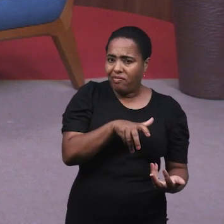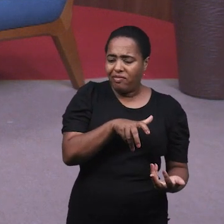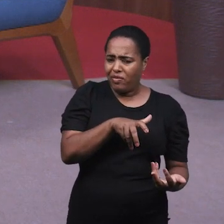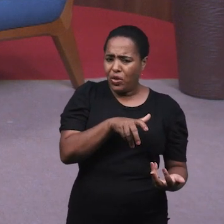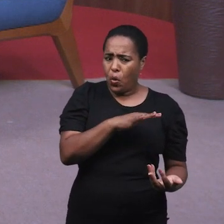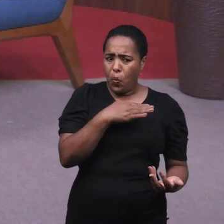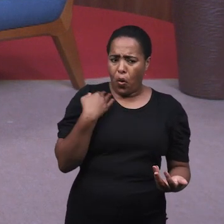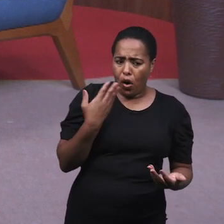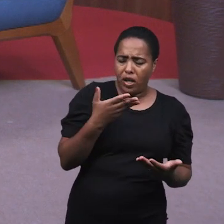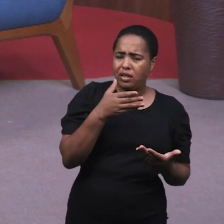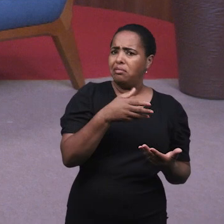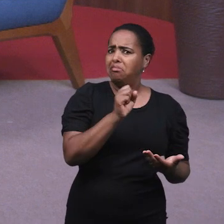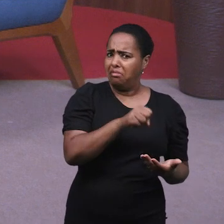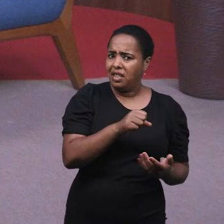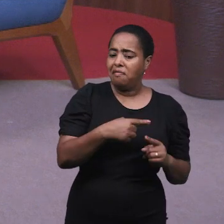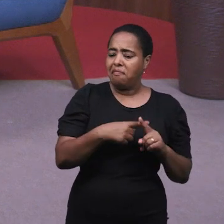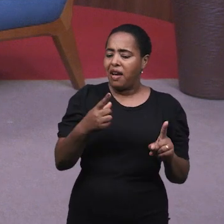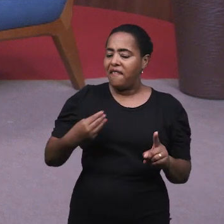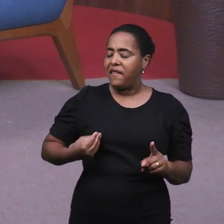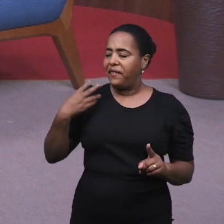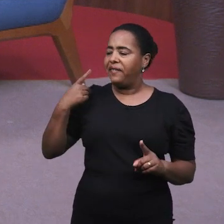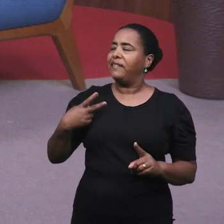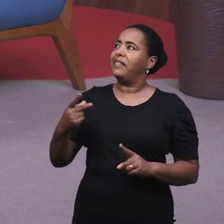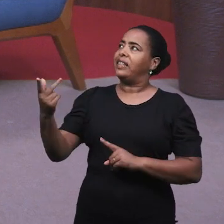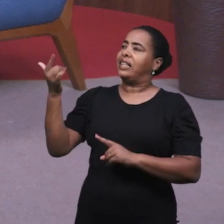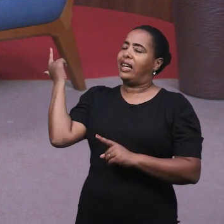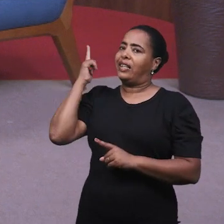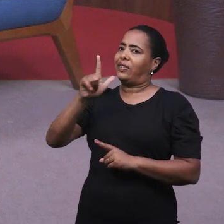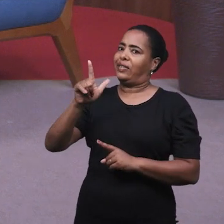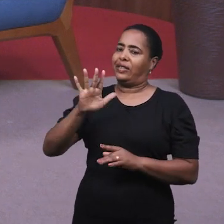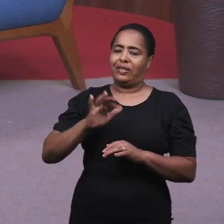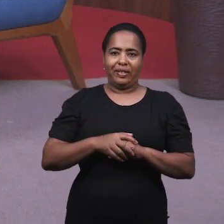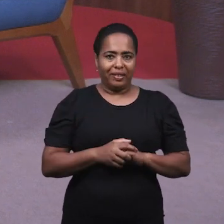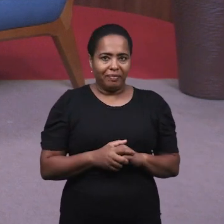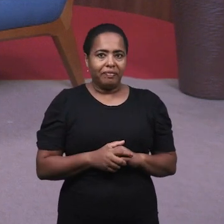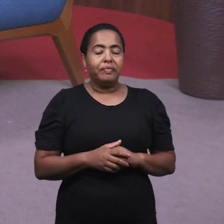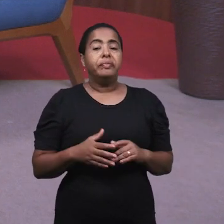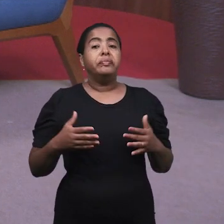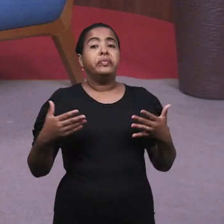compléter ici, voir le suivant.